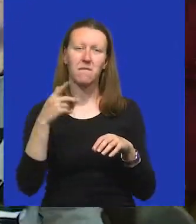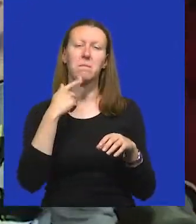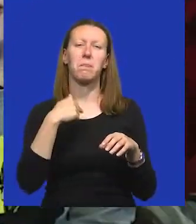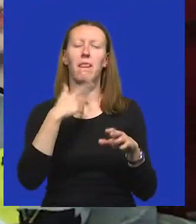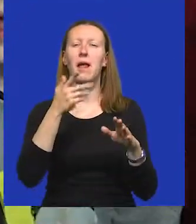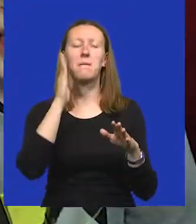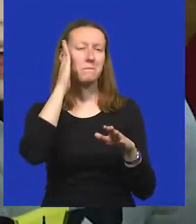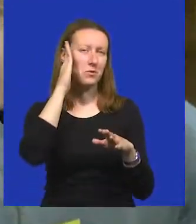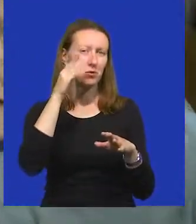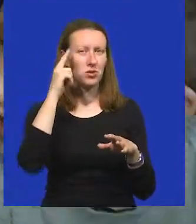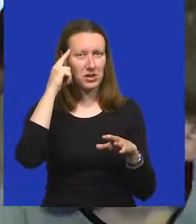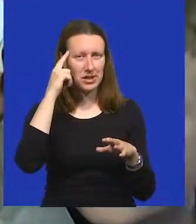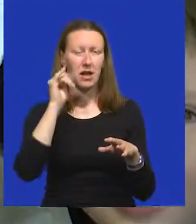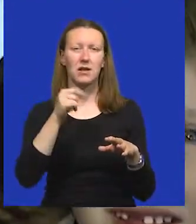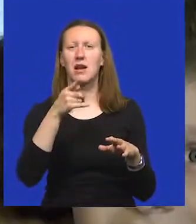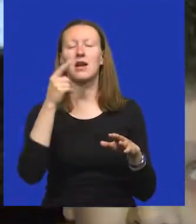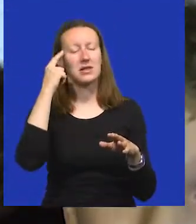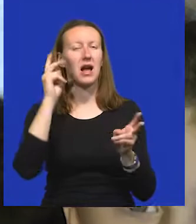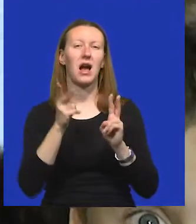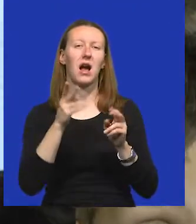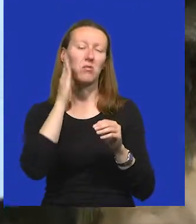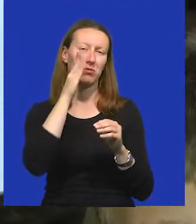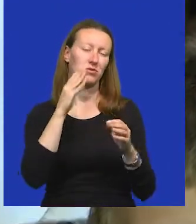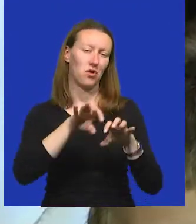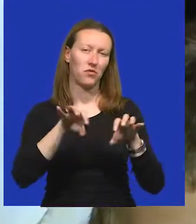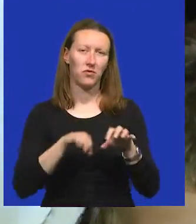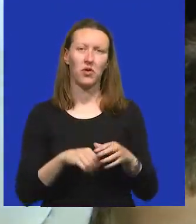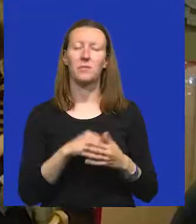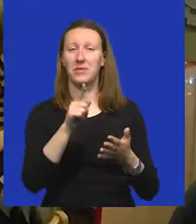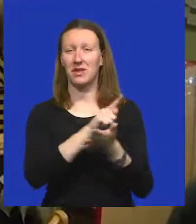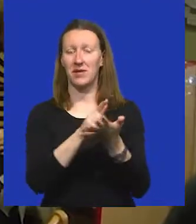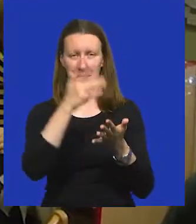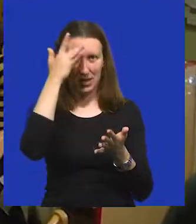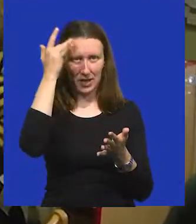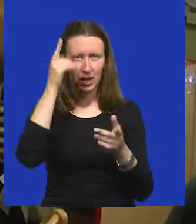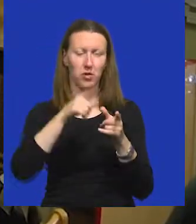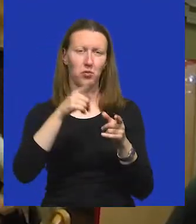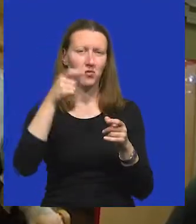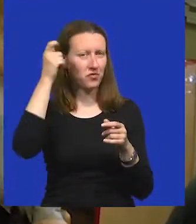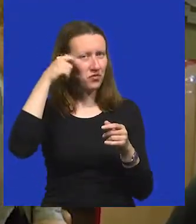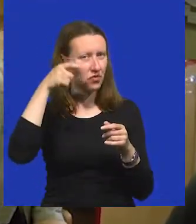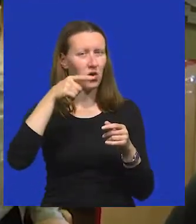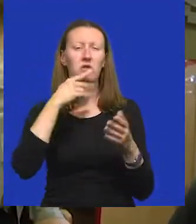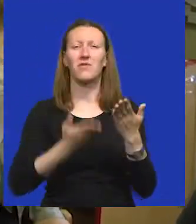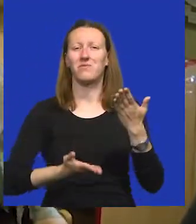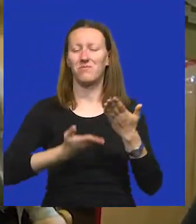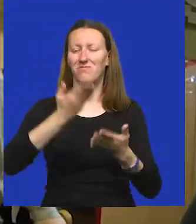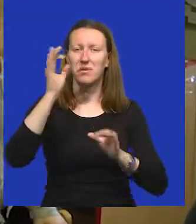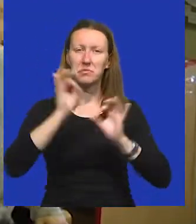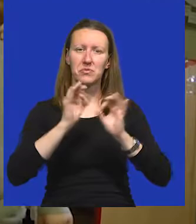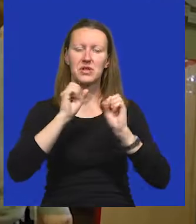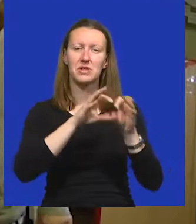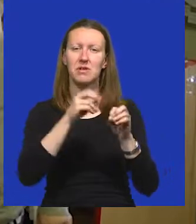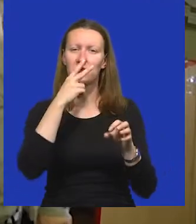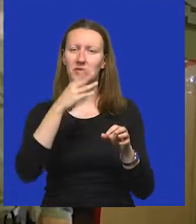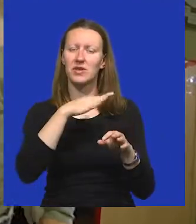che almeno per il futuro sappiamo che sapranno come fare. Durante il periodo estivo nella città di Dignano aumentano i